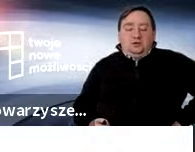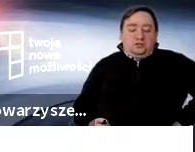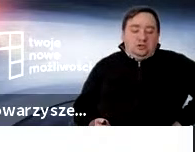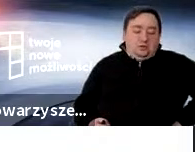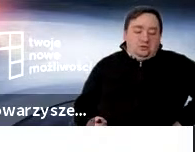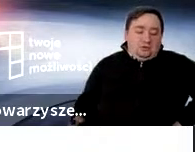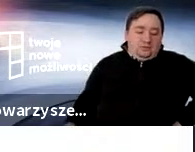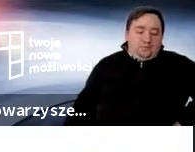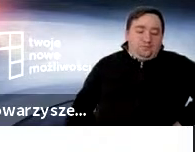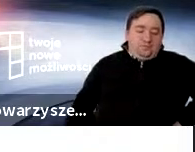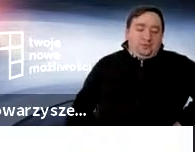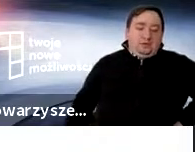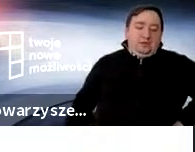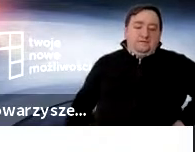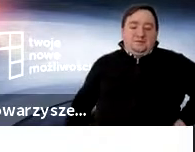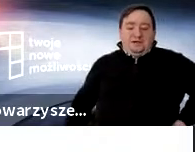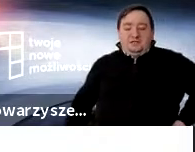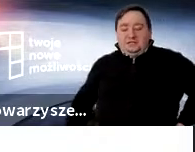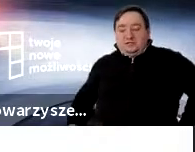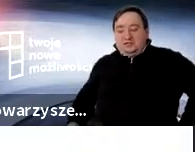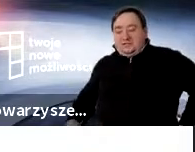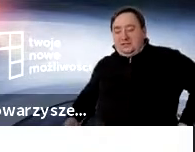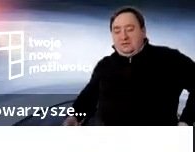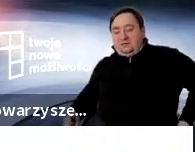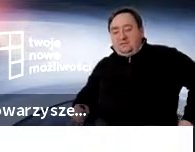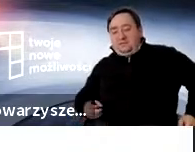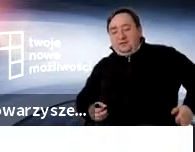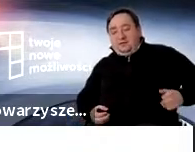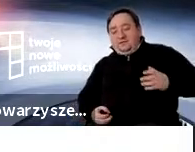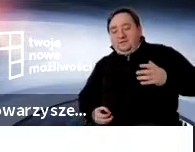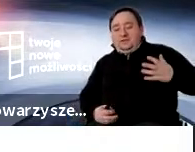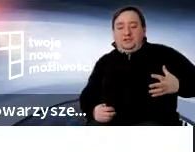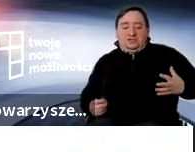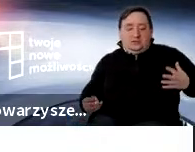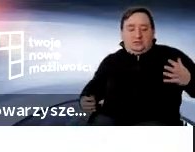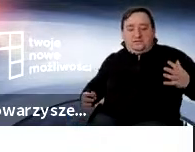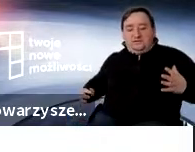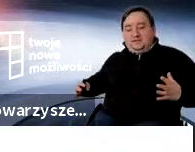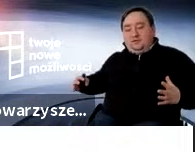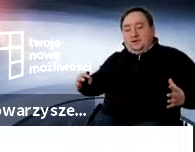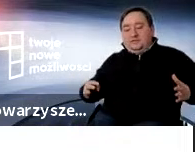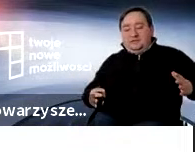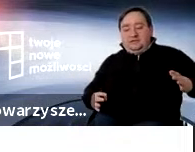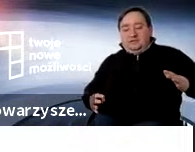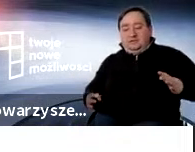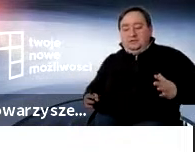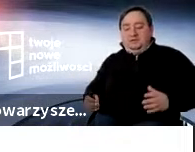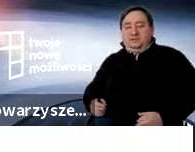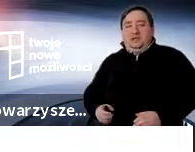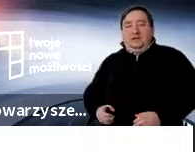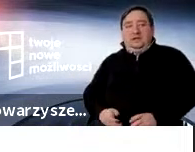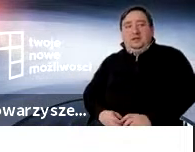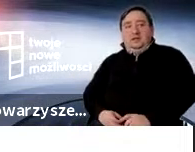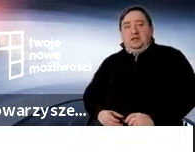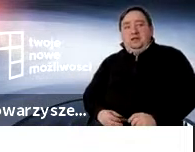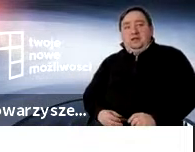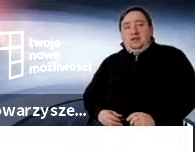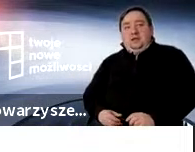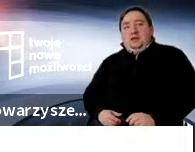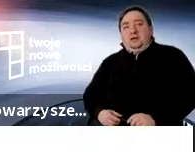Jeżeli chodzi o to wsparcie też asystentów w odnalezieniu się w sytuacji